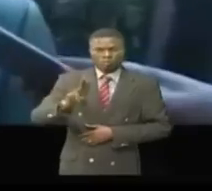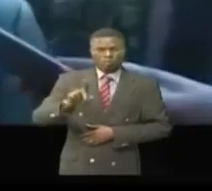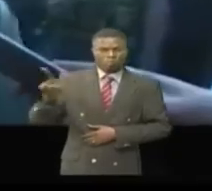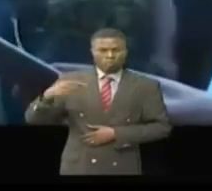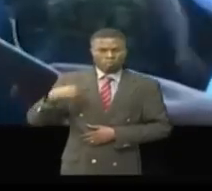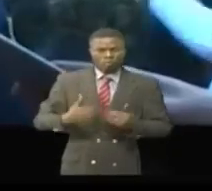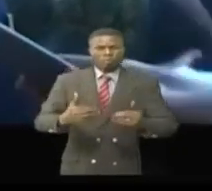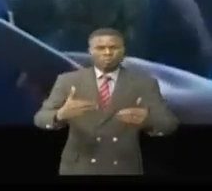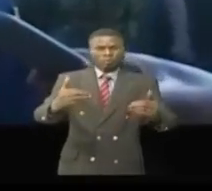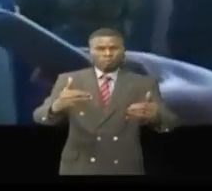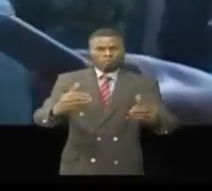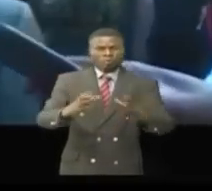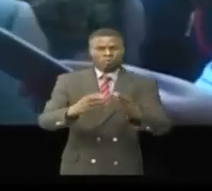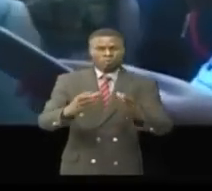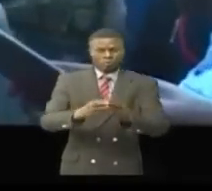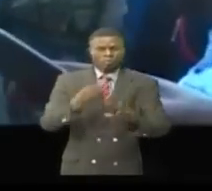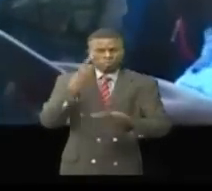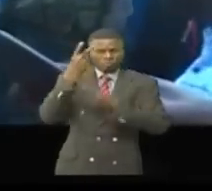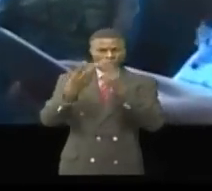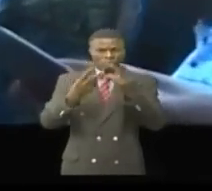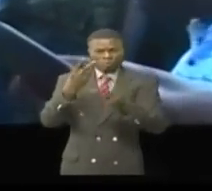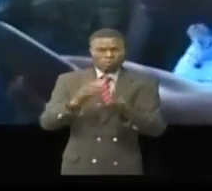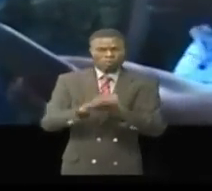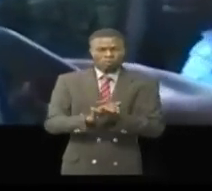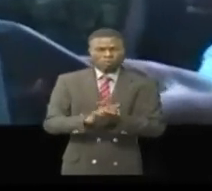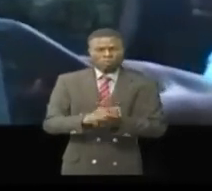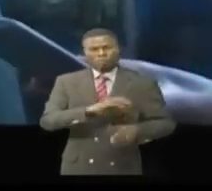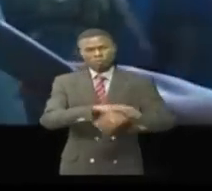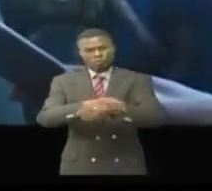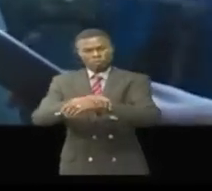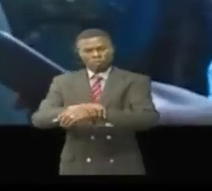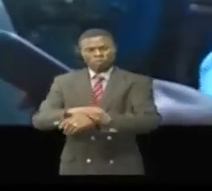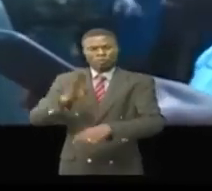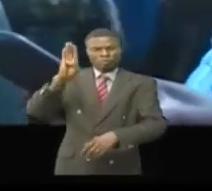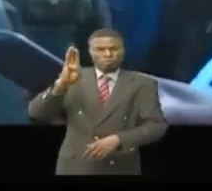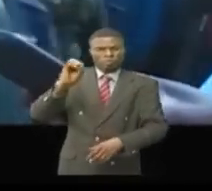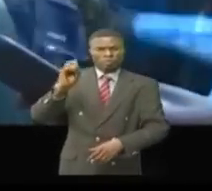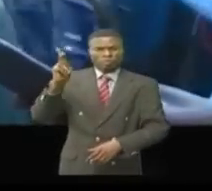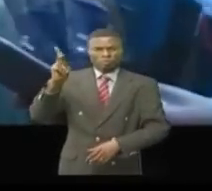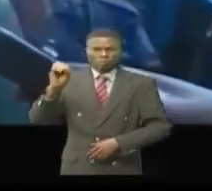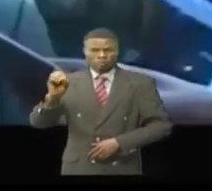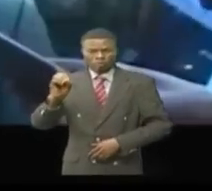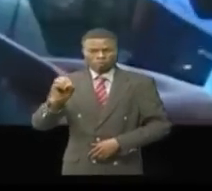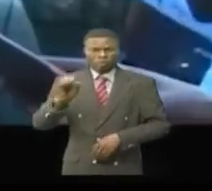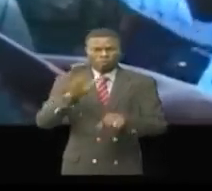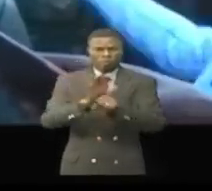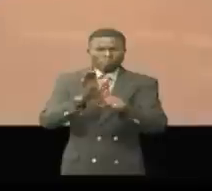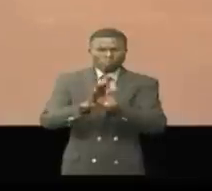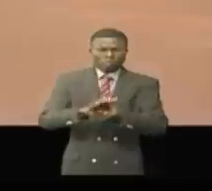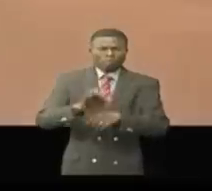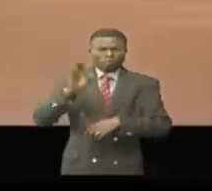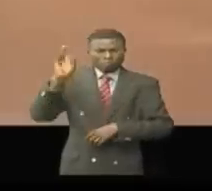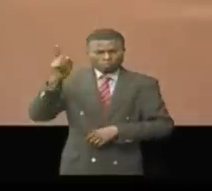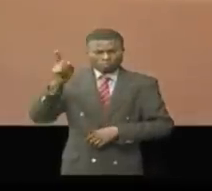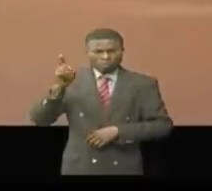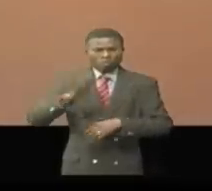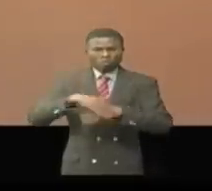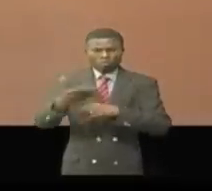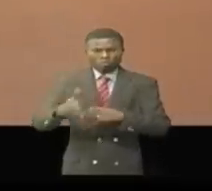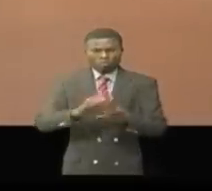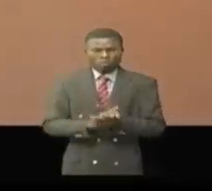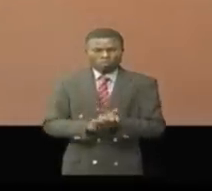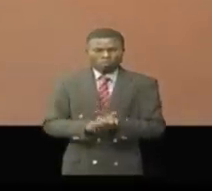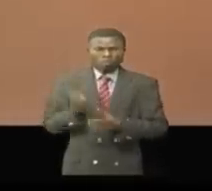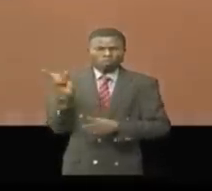vais continuer avec l'itinérance qui va m'amener à Poco, Bambessa, Titoulé. Juste après,